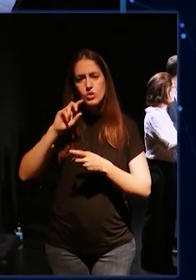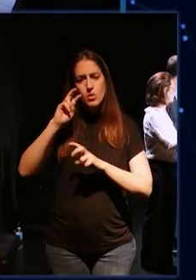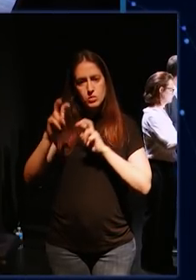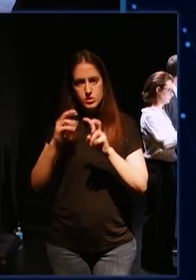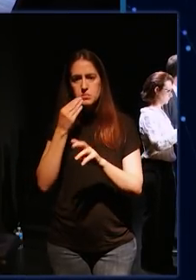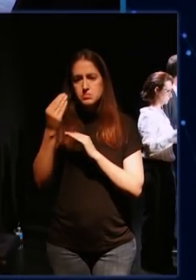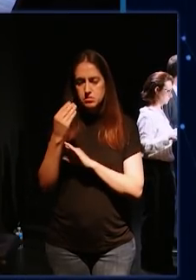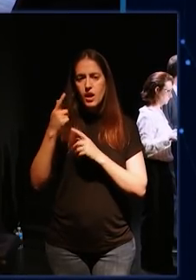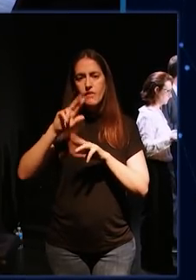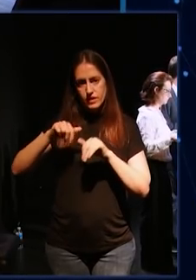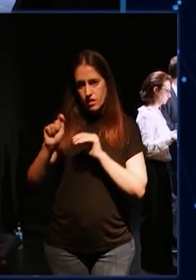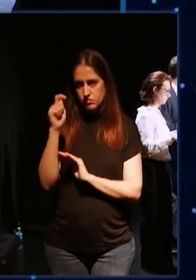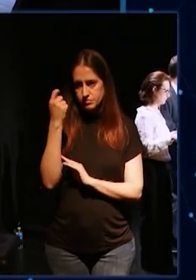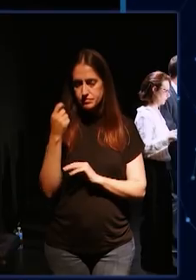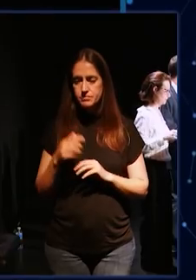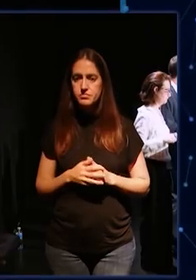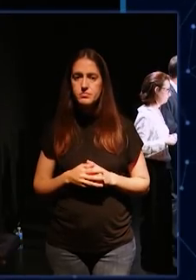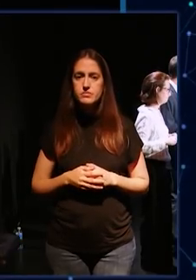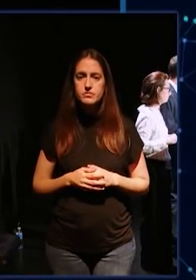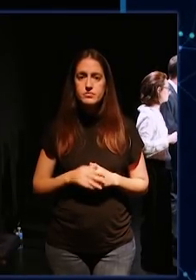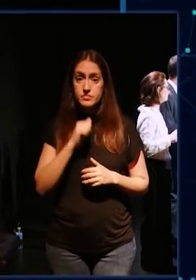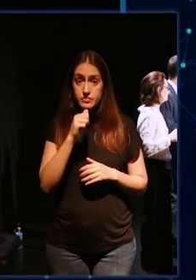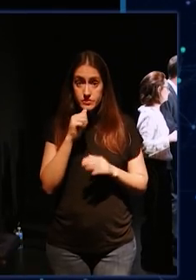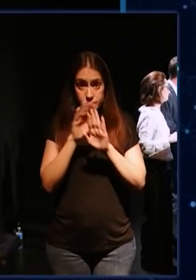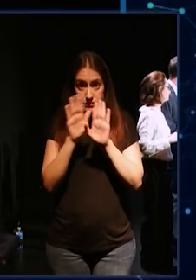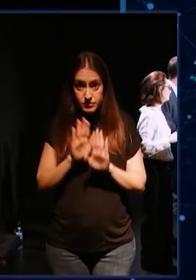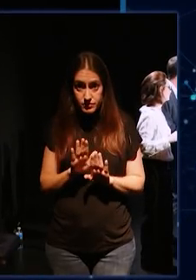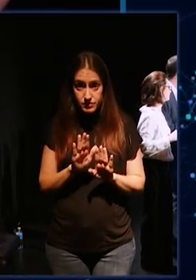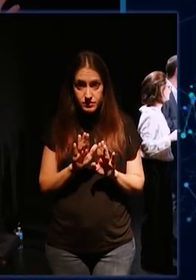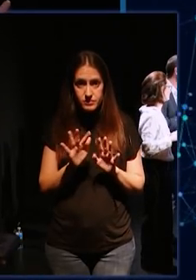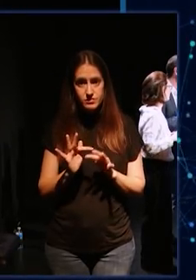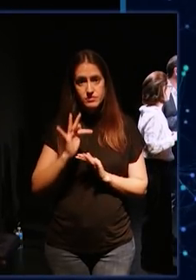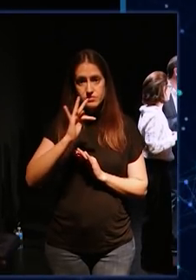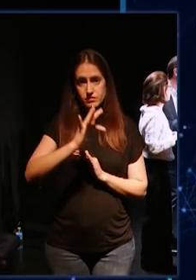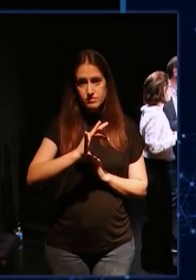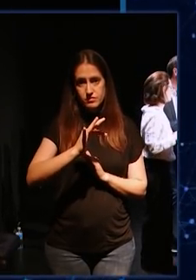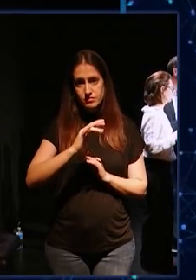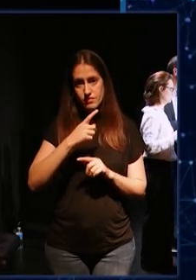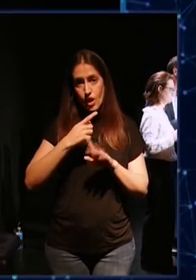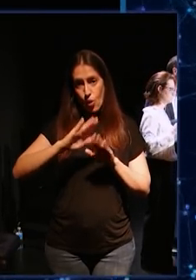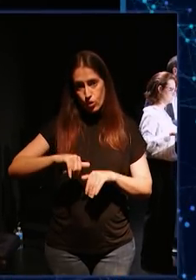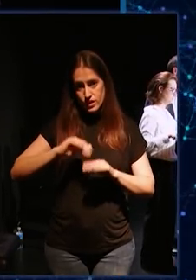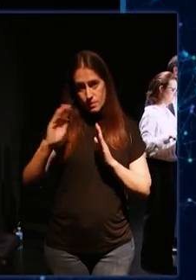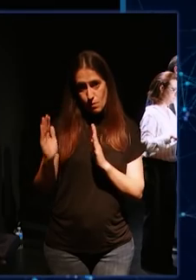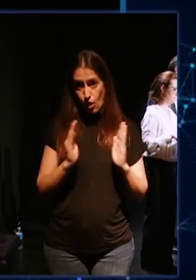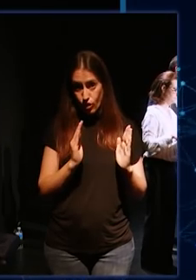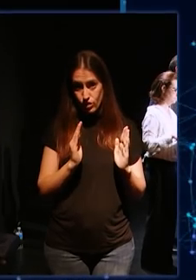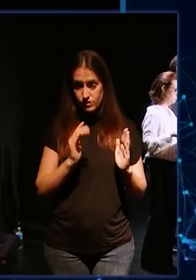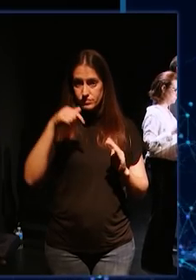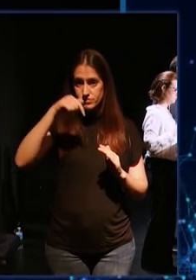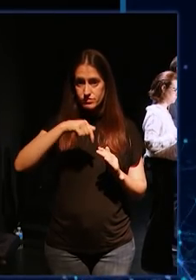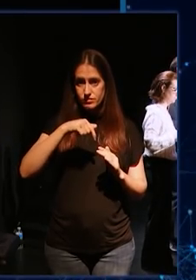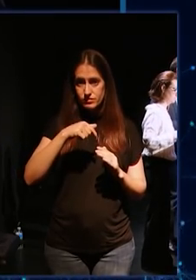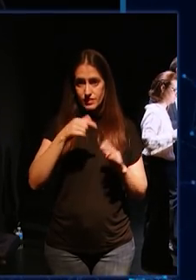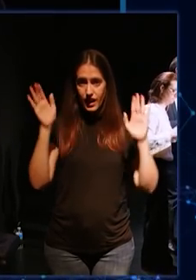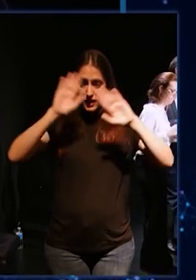terme. Molt bé, doncs acabarem ja amb aquest bloc i passarem ara sí a l'últim bloc d'aquesta